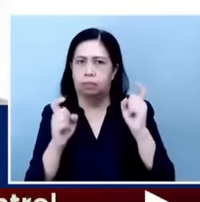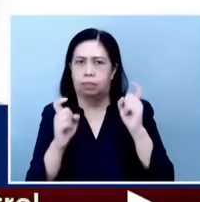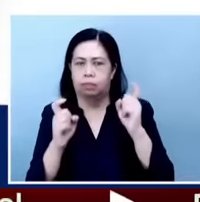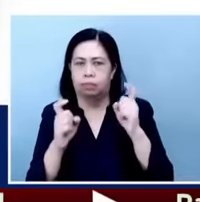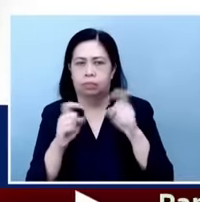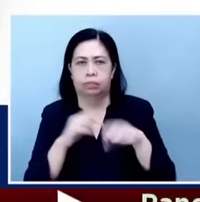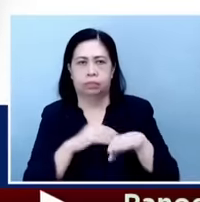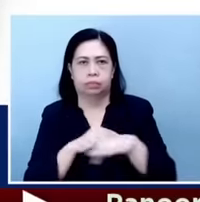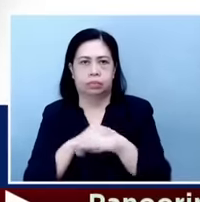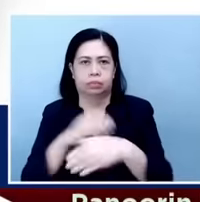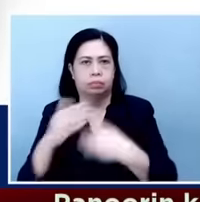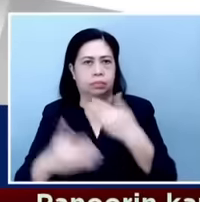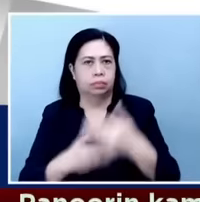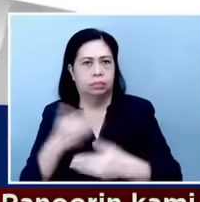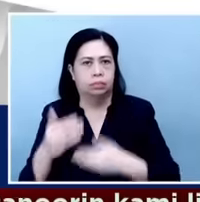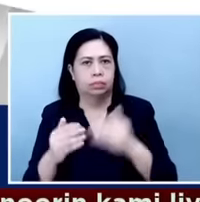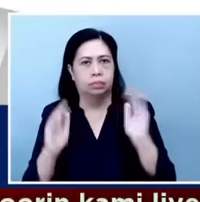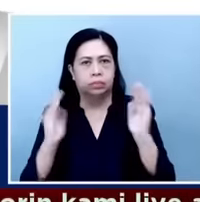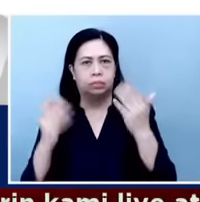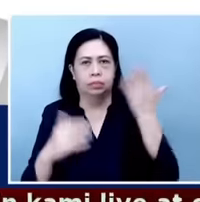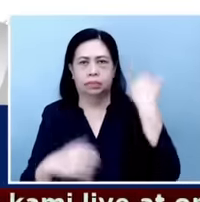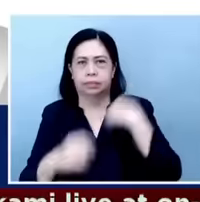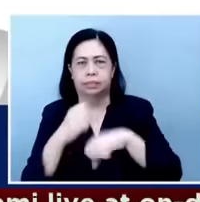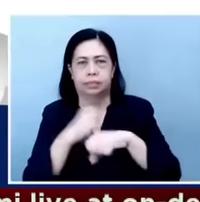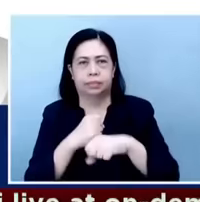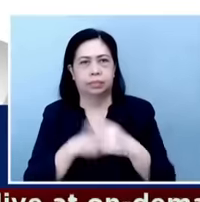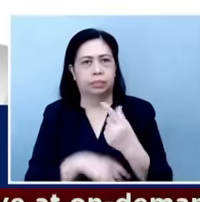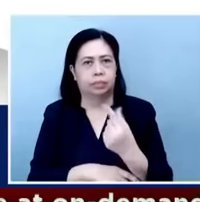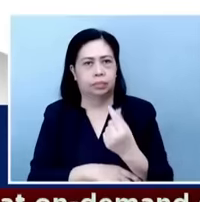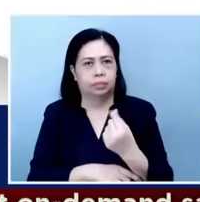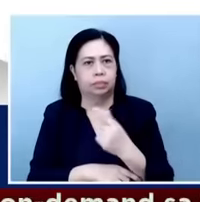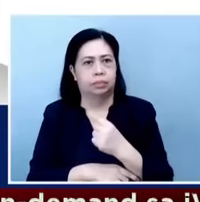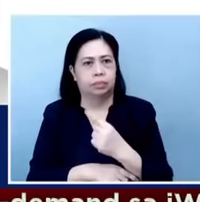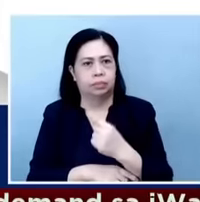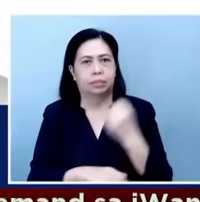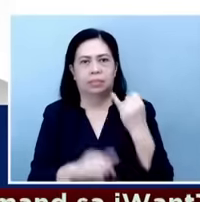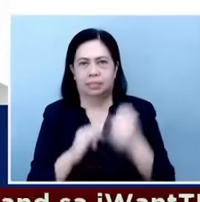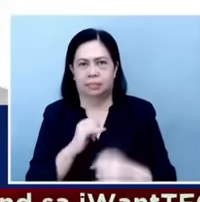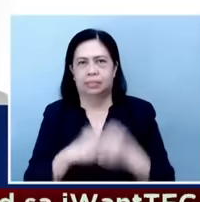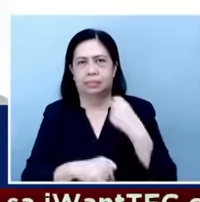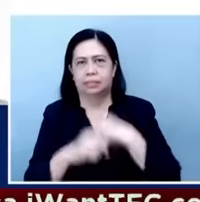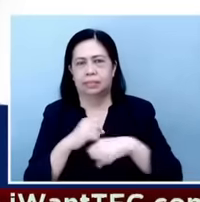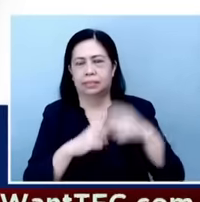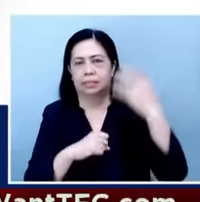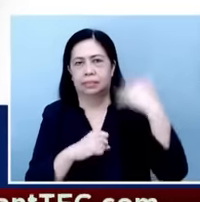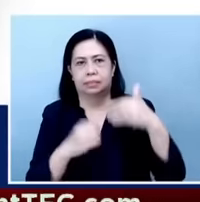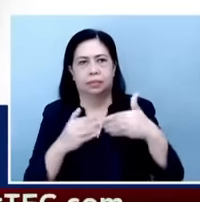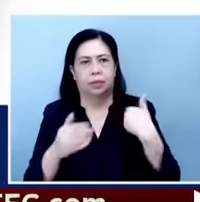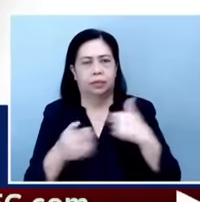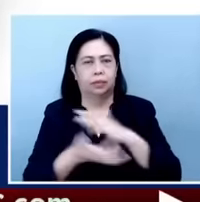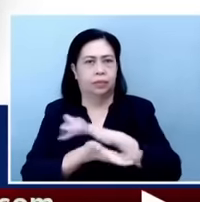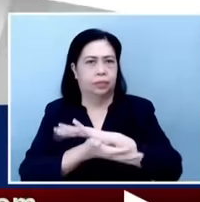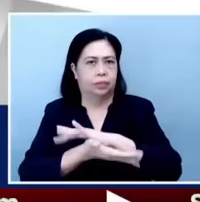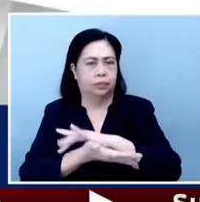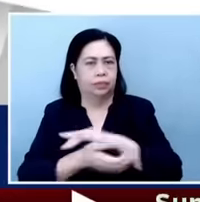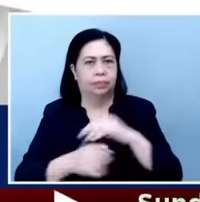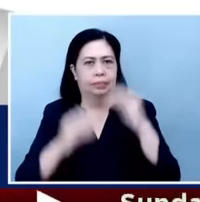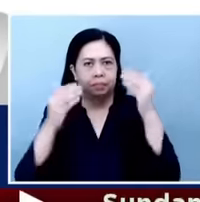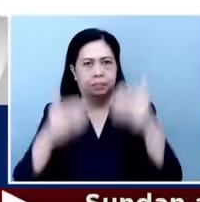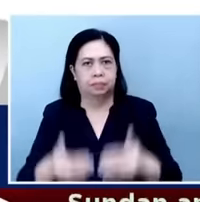nito. Kumpara noong taong 2020, ang huling taong idinaos ito bago ang COVID-19